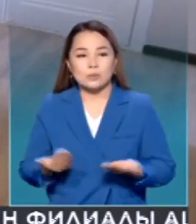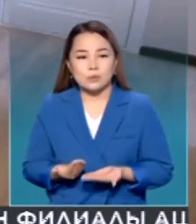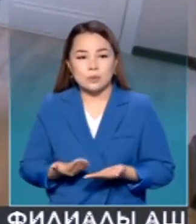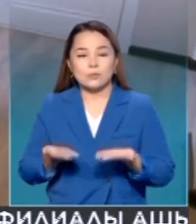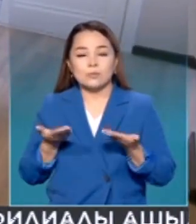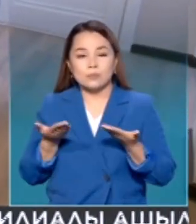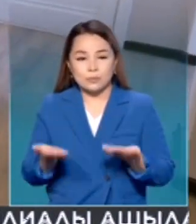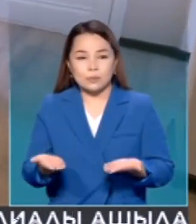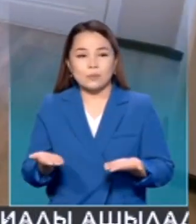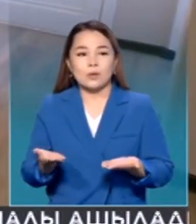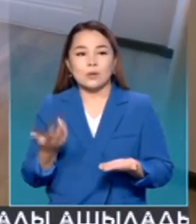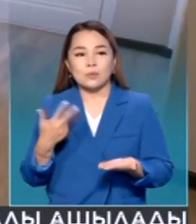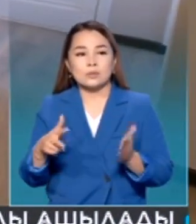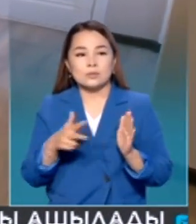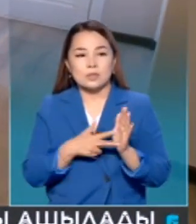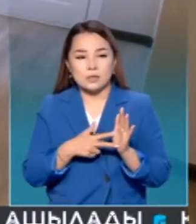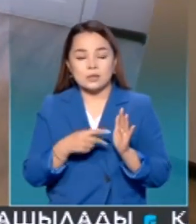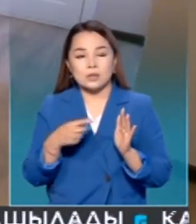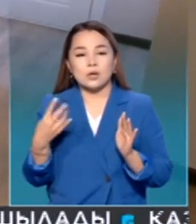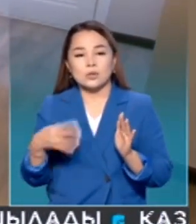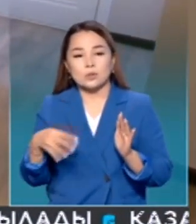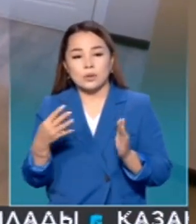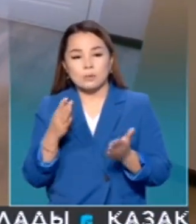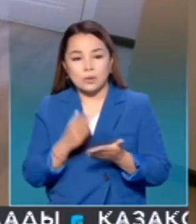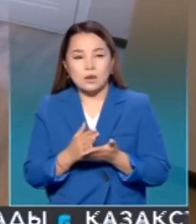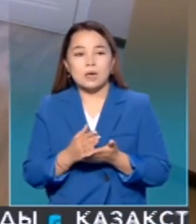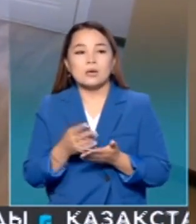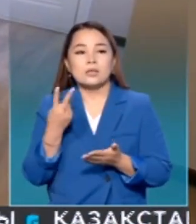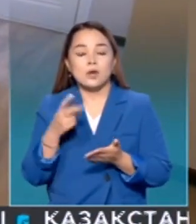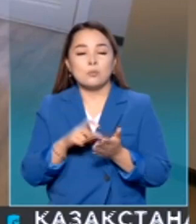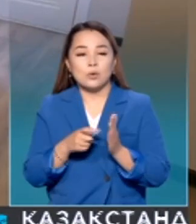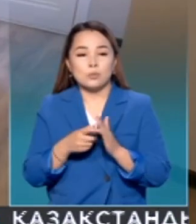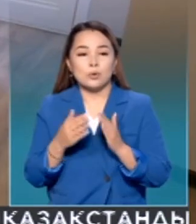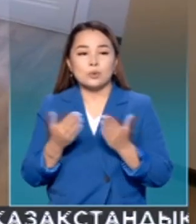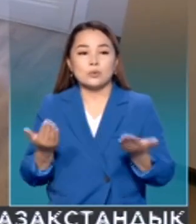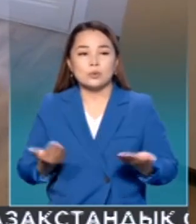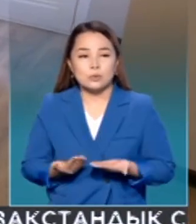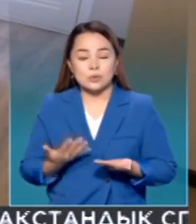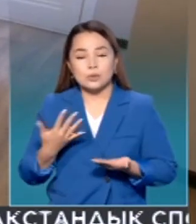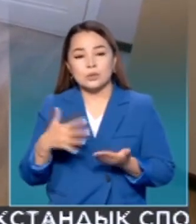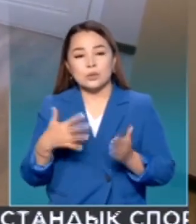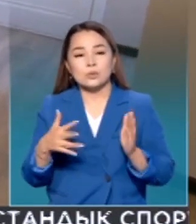шаршы аумағы 38-44 болса, ал екі бөлмелі пәтерлер